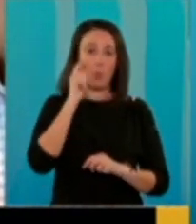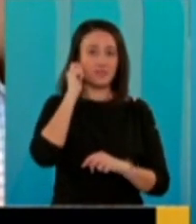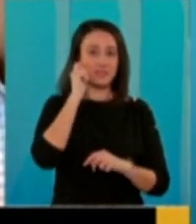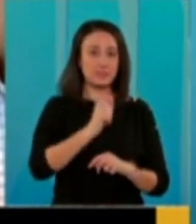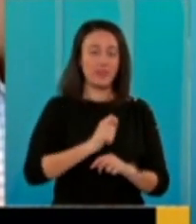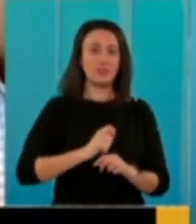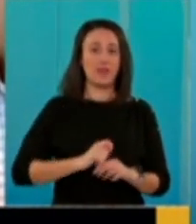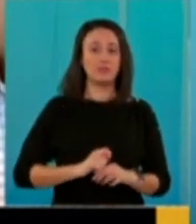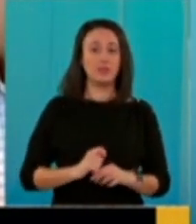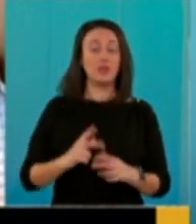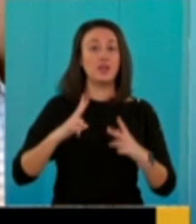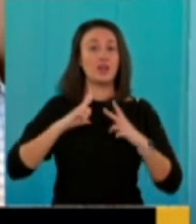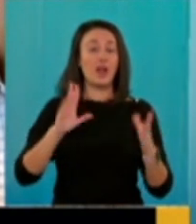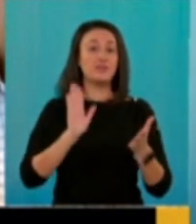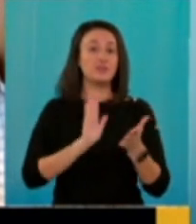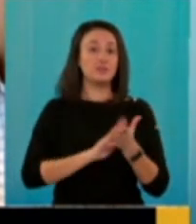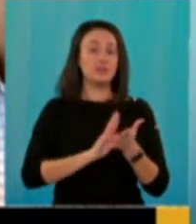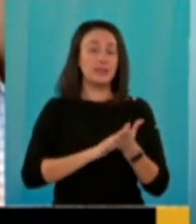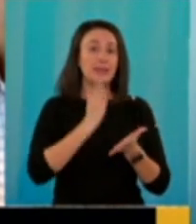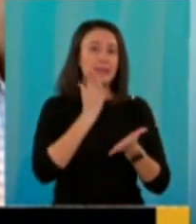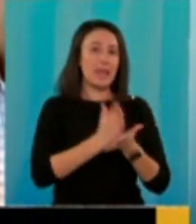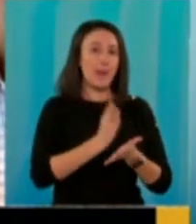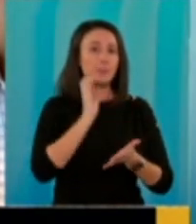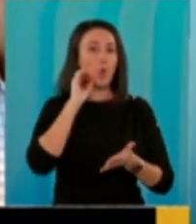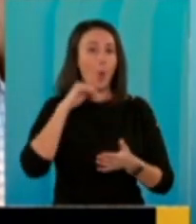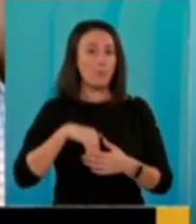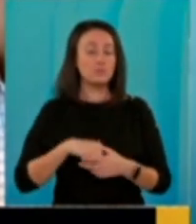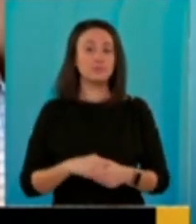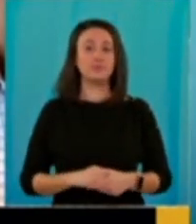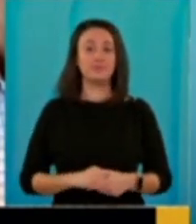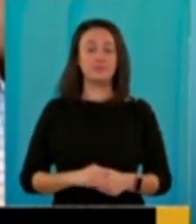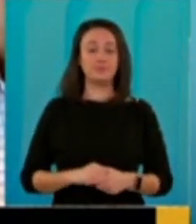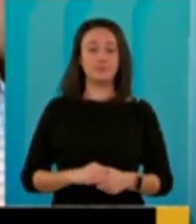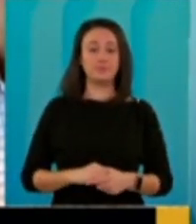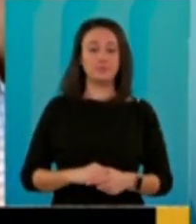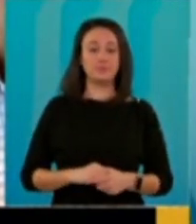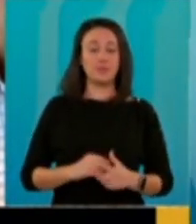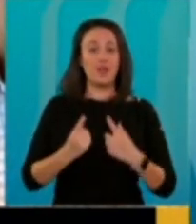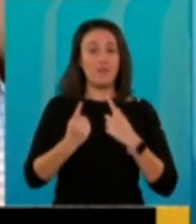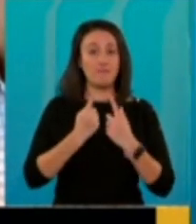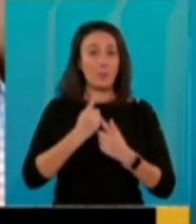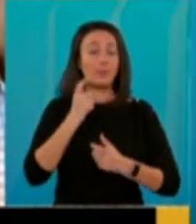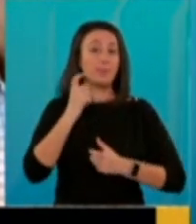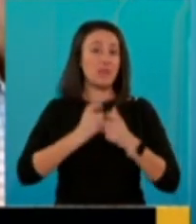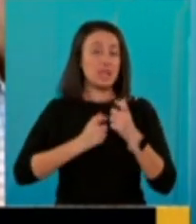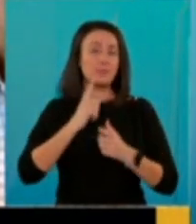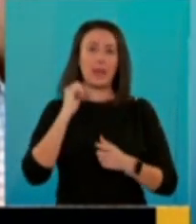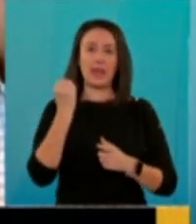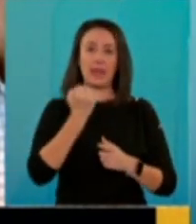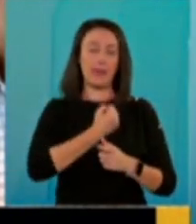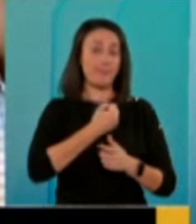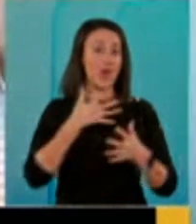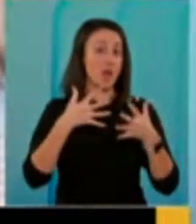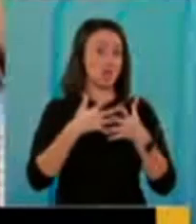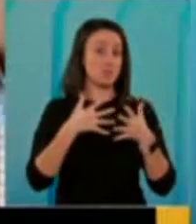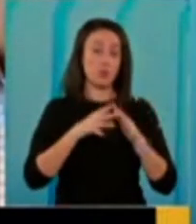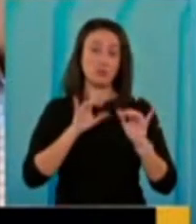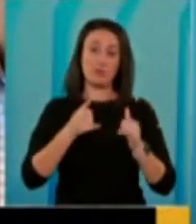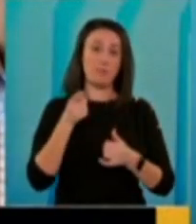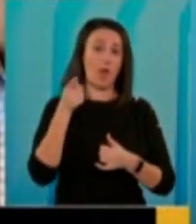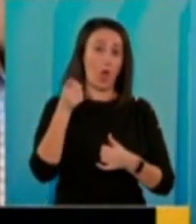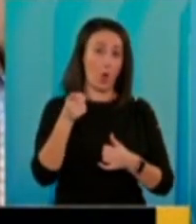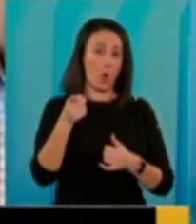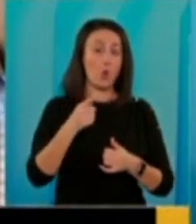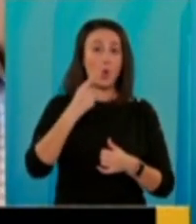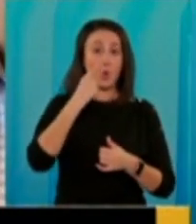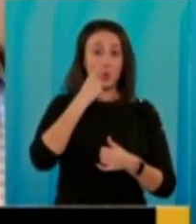încălcarea flagrantă a drepturilor omului. Până la urmă discutăm aici despre crime de război, ceea ce se întâmplă în Ucraina.